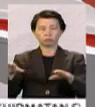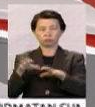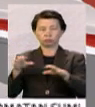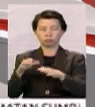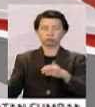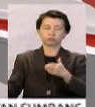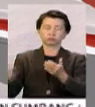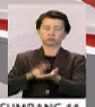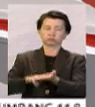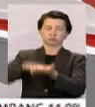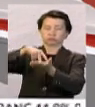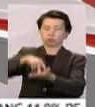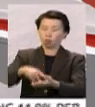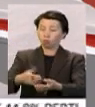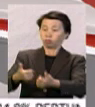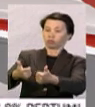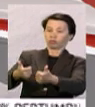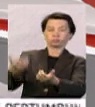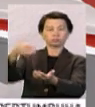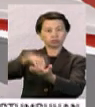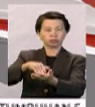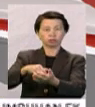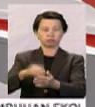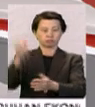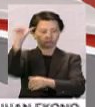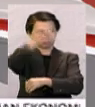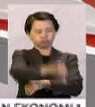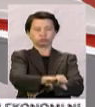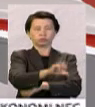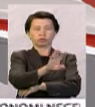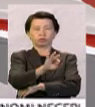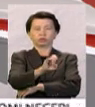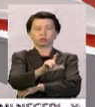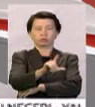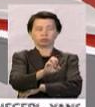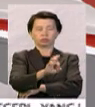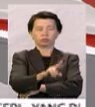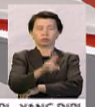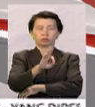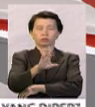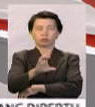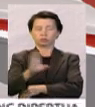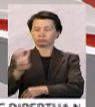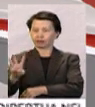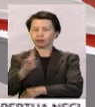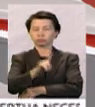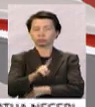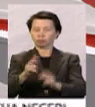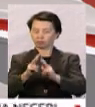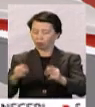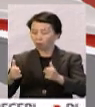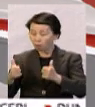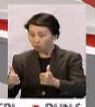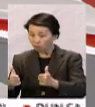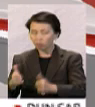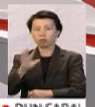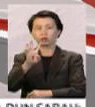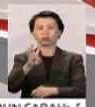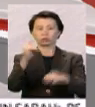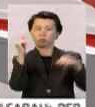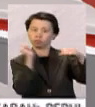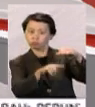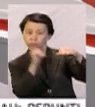membuat kebangkitan luar biasa apabila membenam Felcra FC 4-1. Paling mengagumkan, keempat-empat